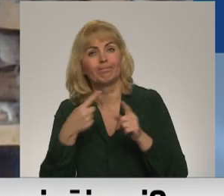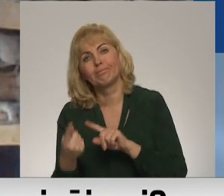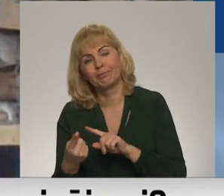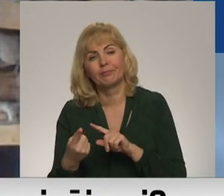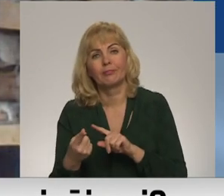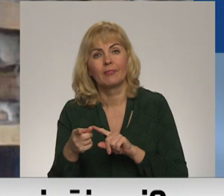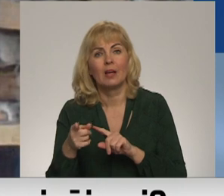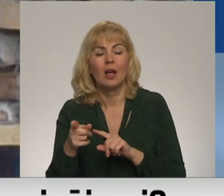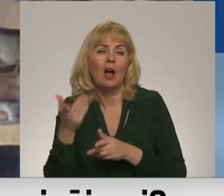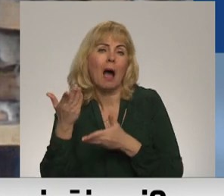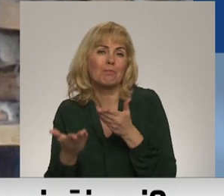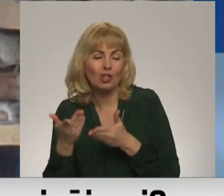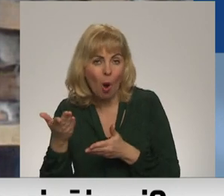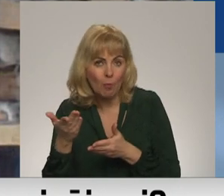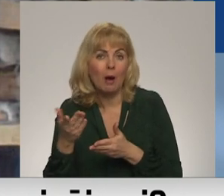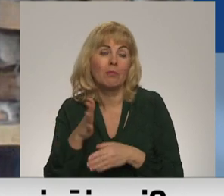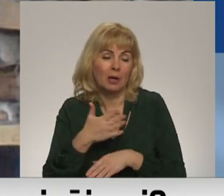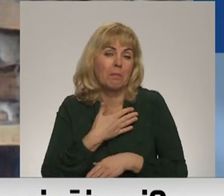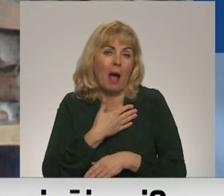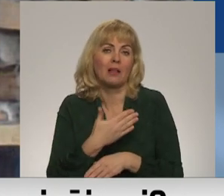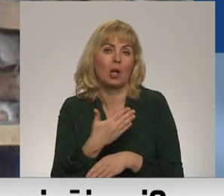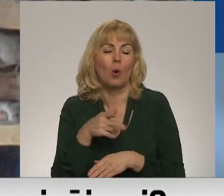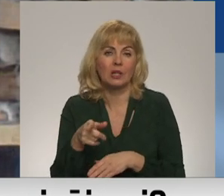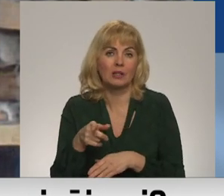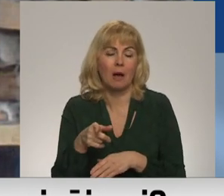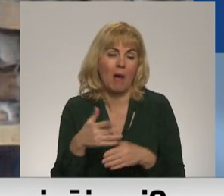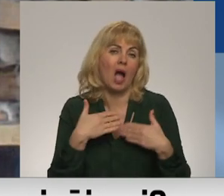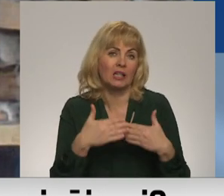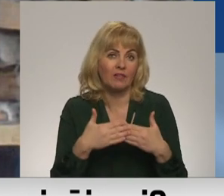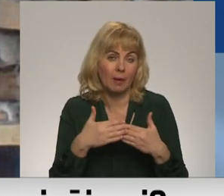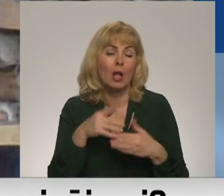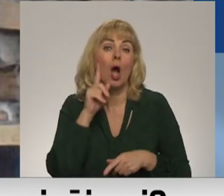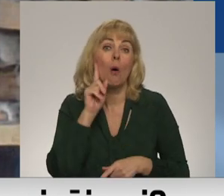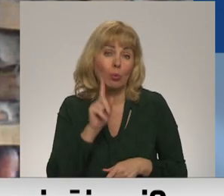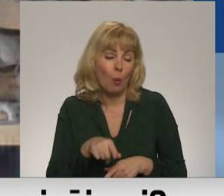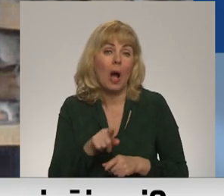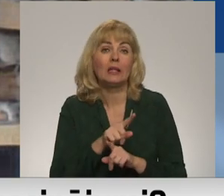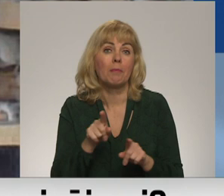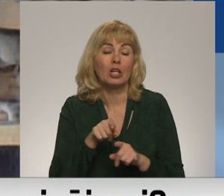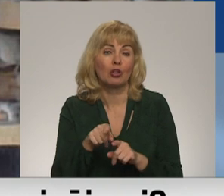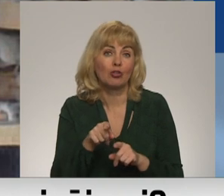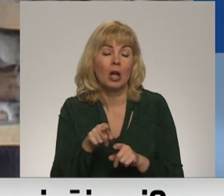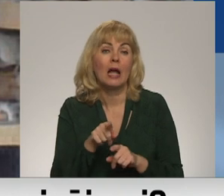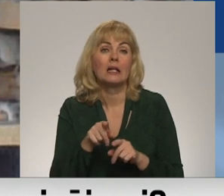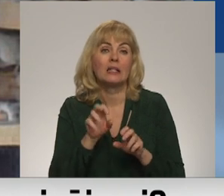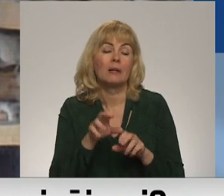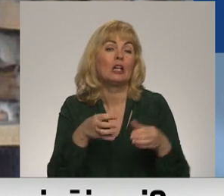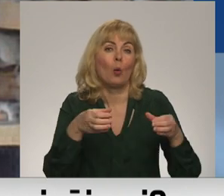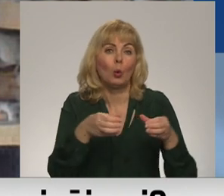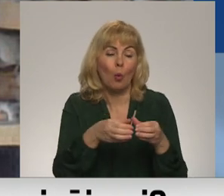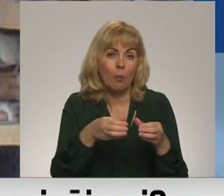varbūt ētiski apšaubām, bet noteikti patriotiskām aktivitātēm. Un, protams, ir arī nu, šis te Anonymous grupējums, kurš ir